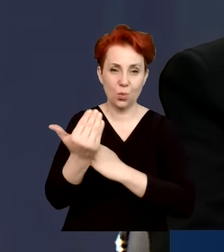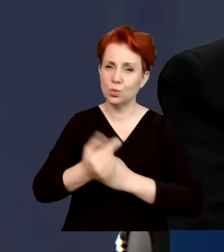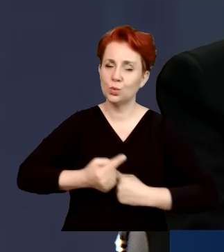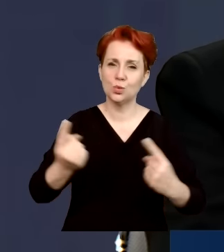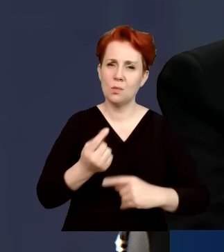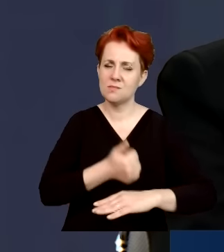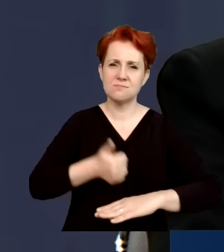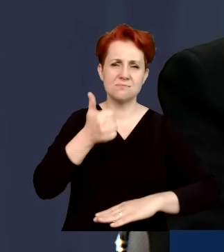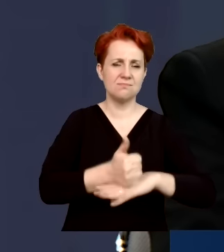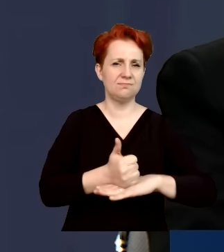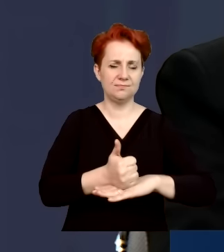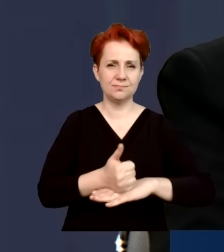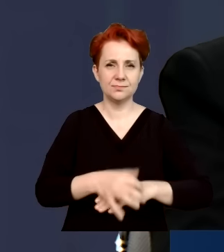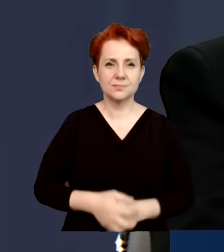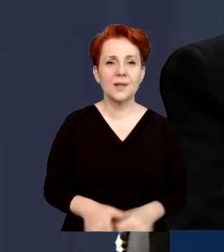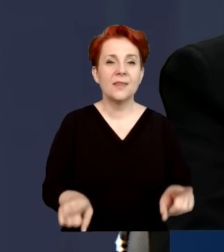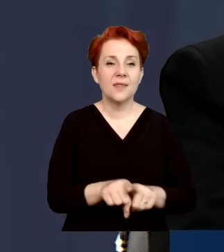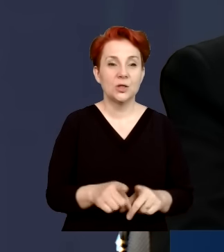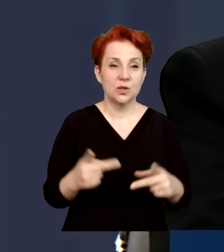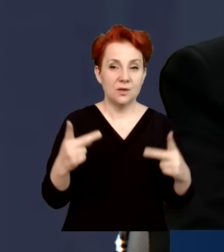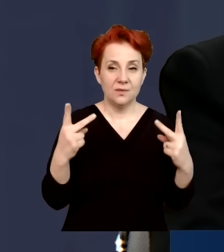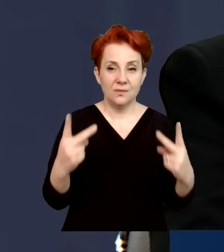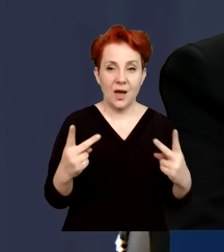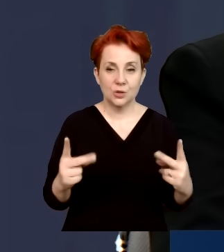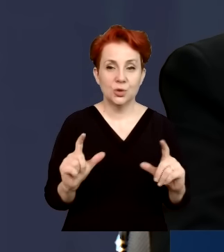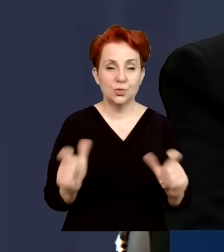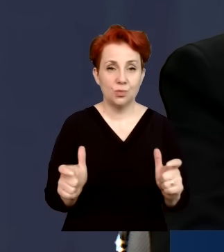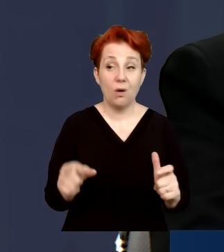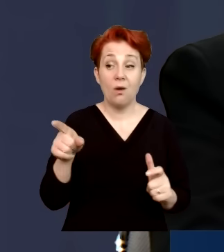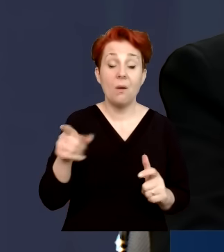dowódca, ale przede wszystkim, co jest istotne, miał dostęp do